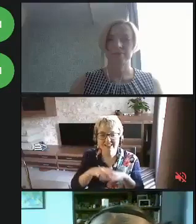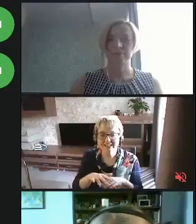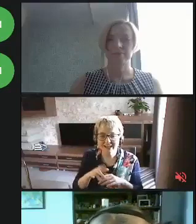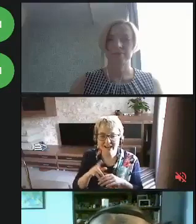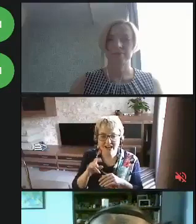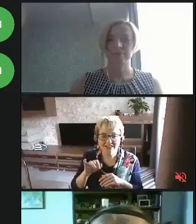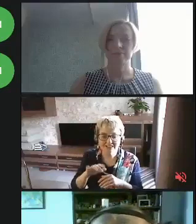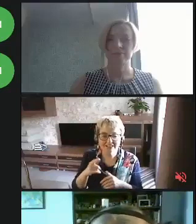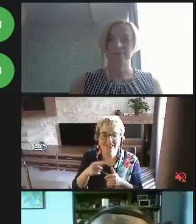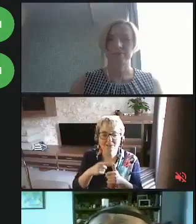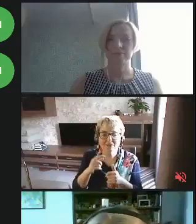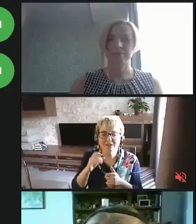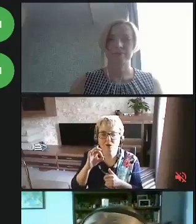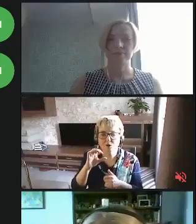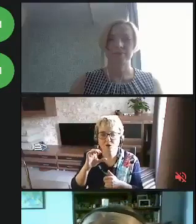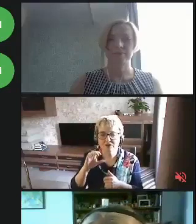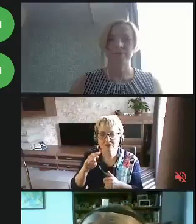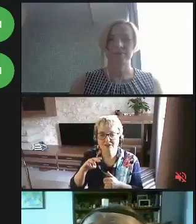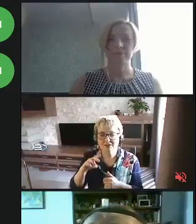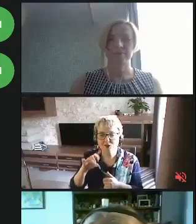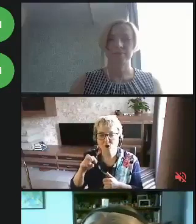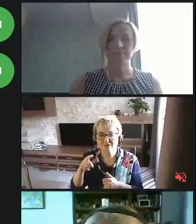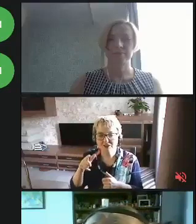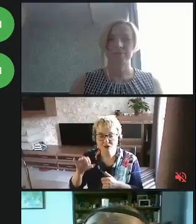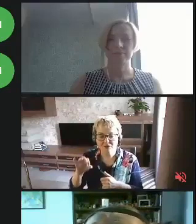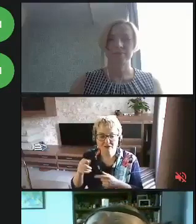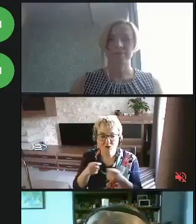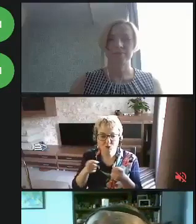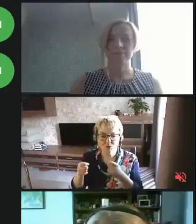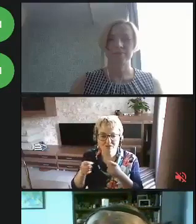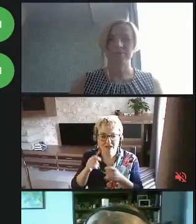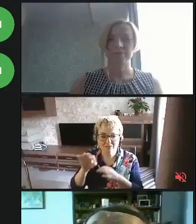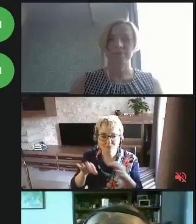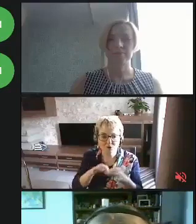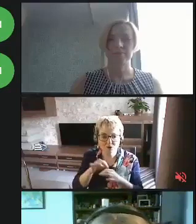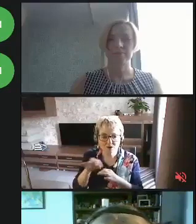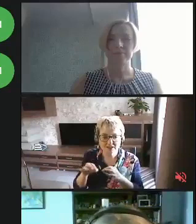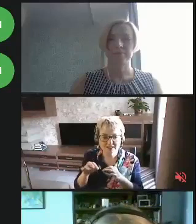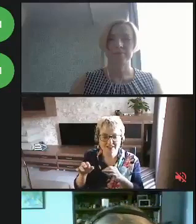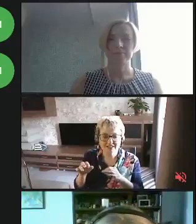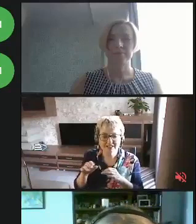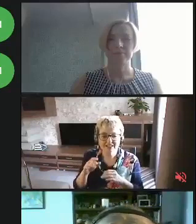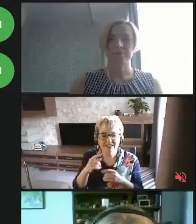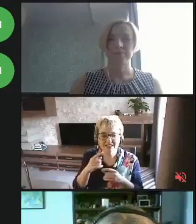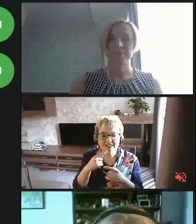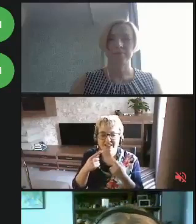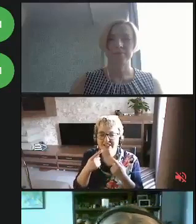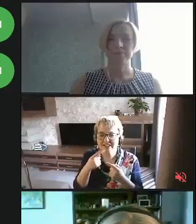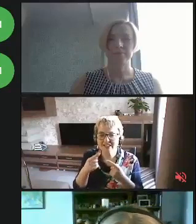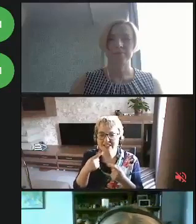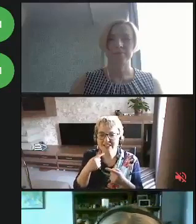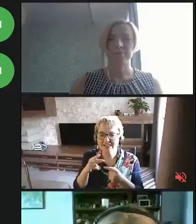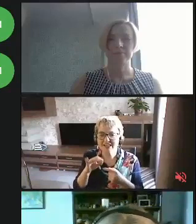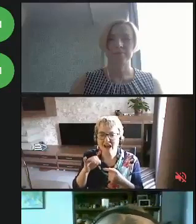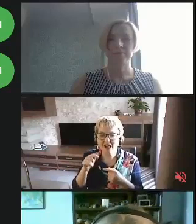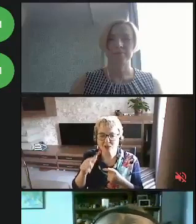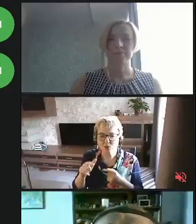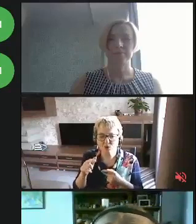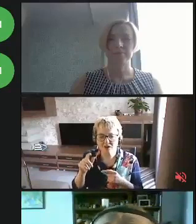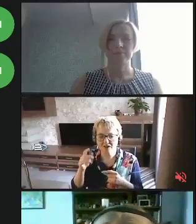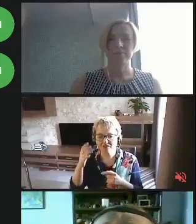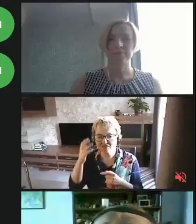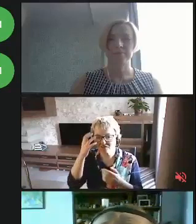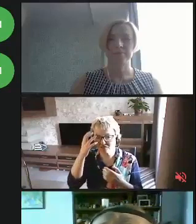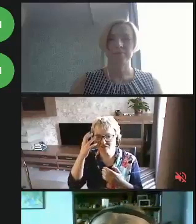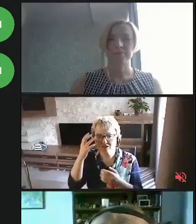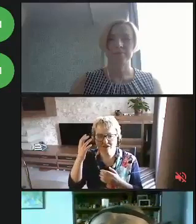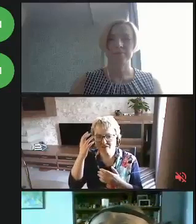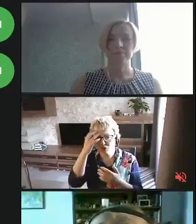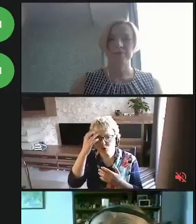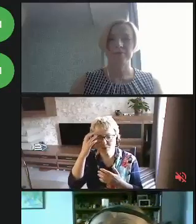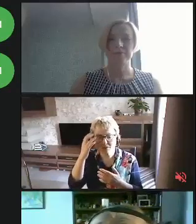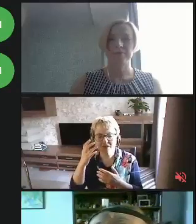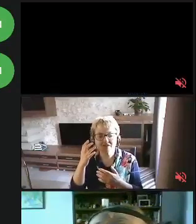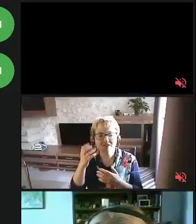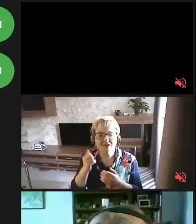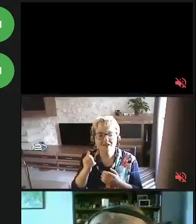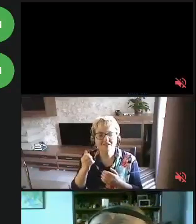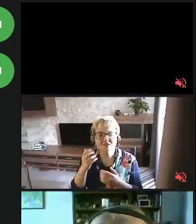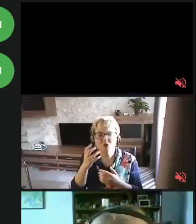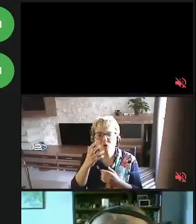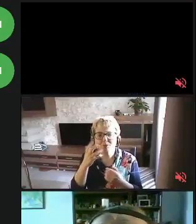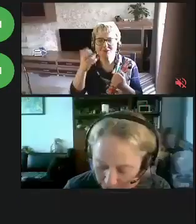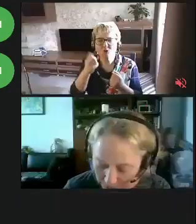имени Островского и руководитель проекта «Диалог в темноте». И он один из авторов действующей версии